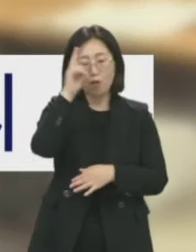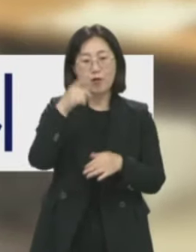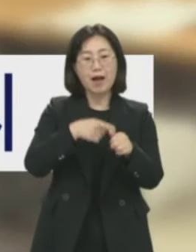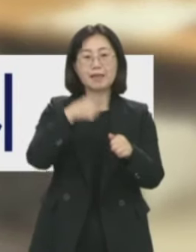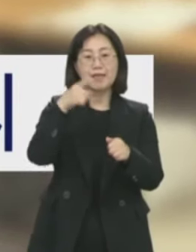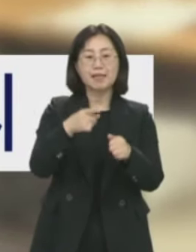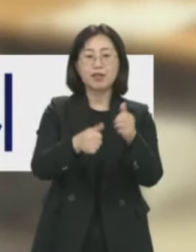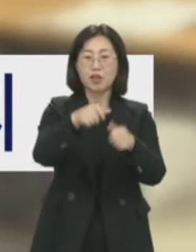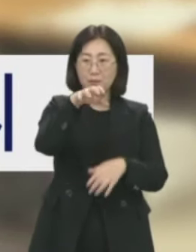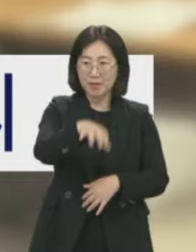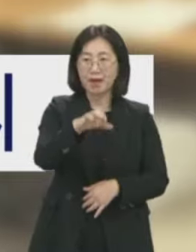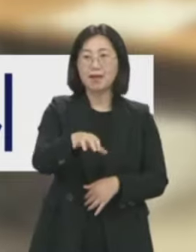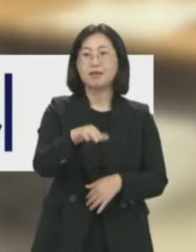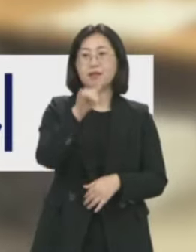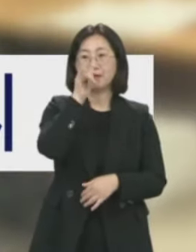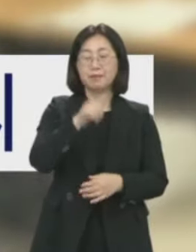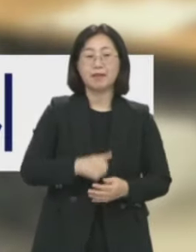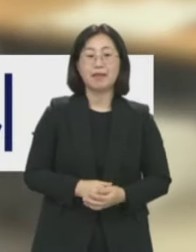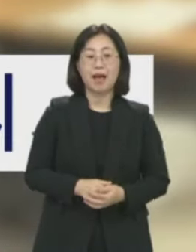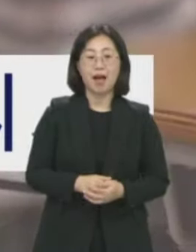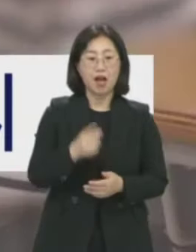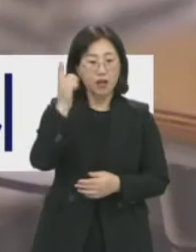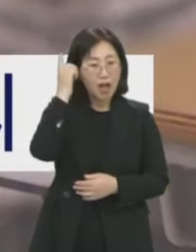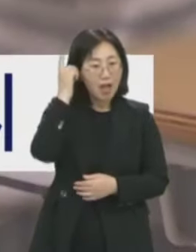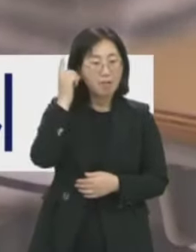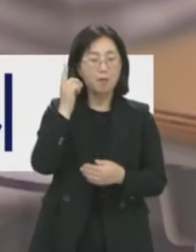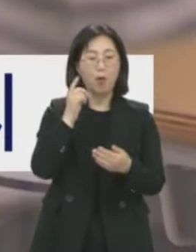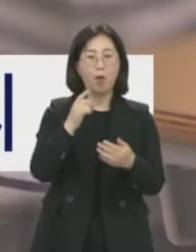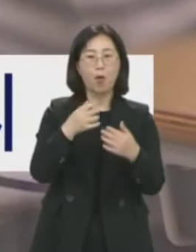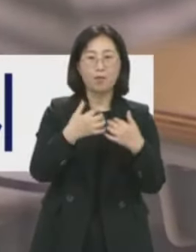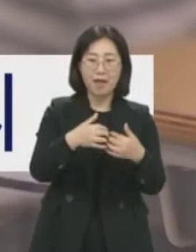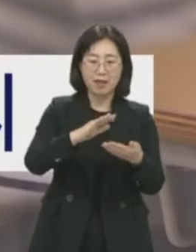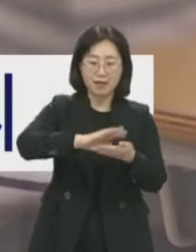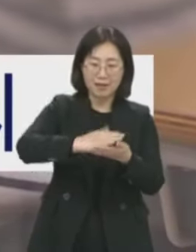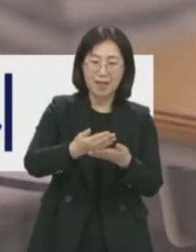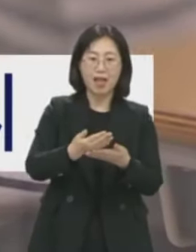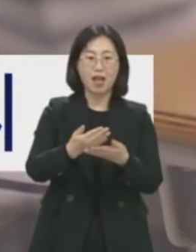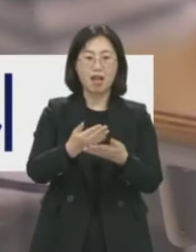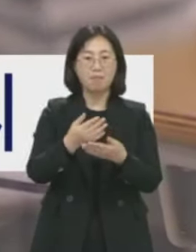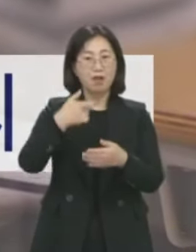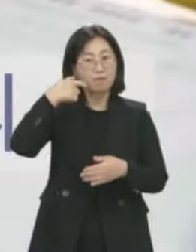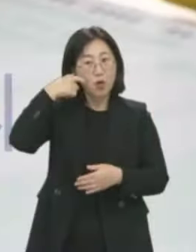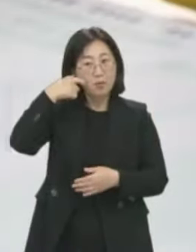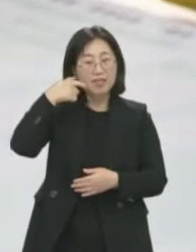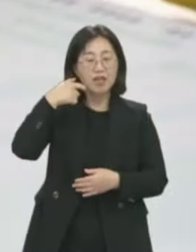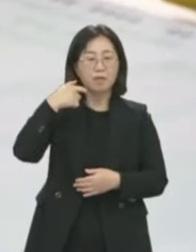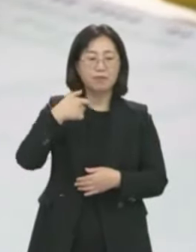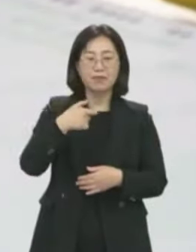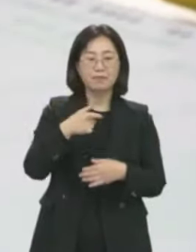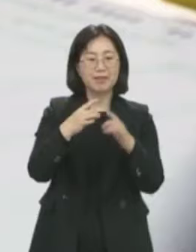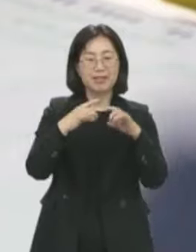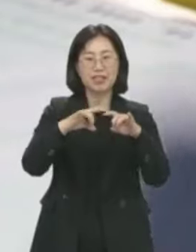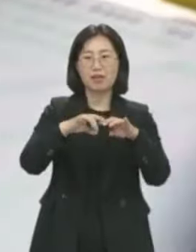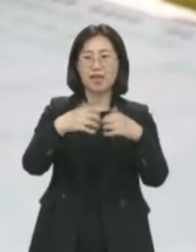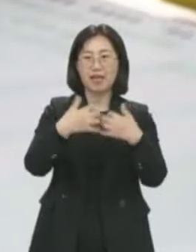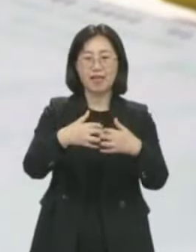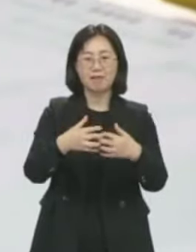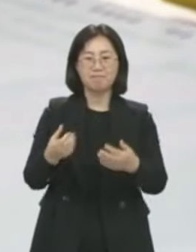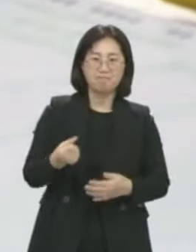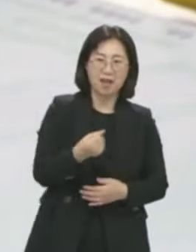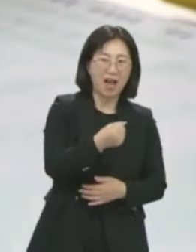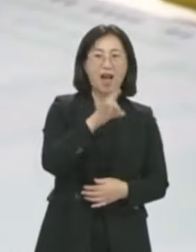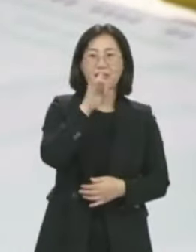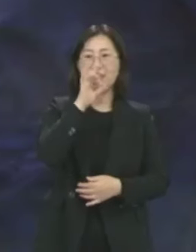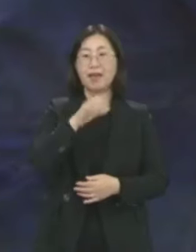각 시험장에서 실시됩니다. 휴대전화와 스마트기기, 태블릿 PC, 블루투스 이어폰 등 모든 전자기기는 시험장에